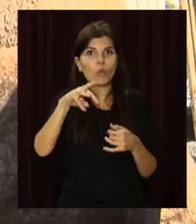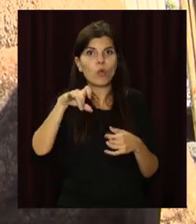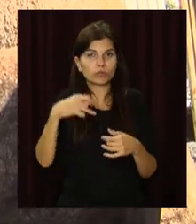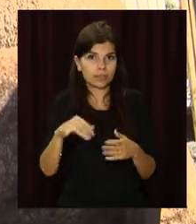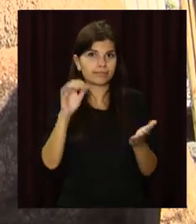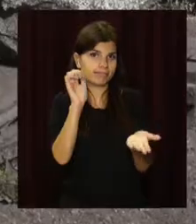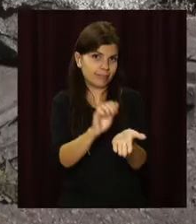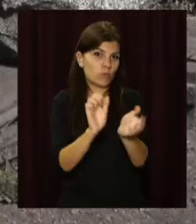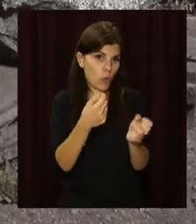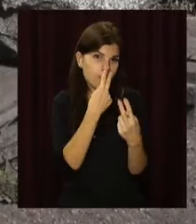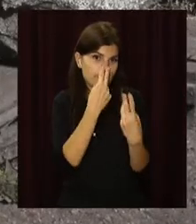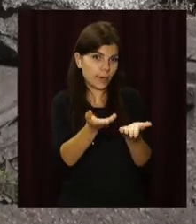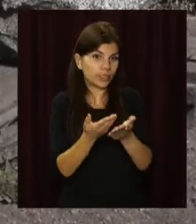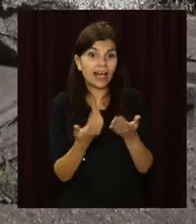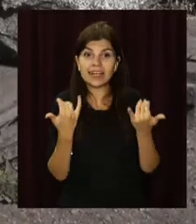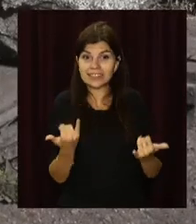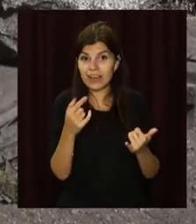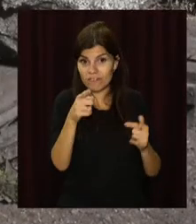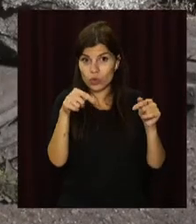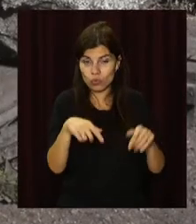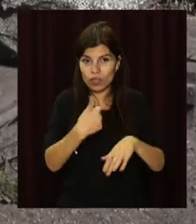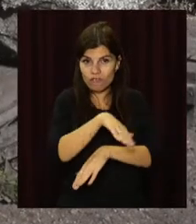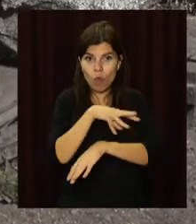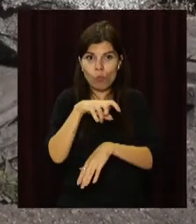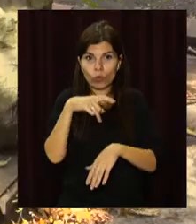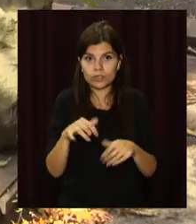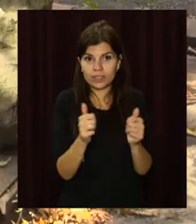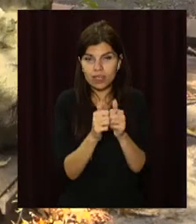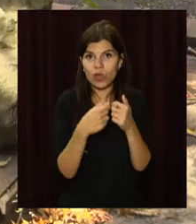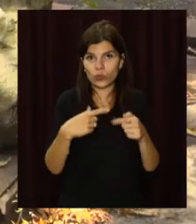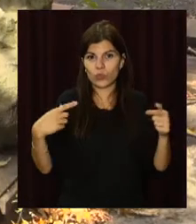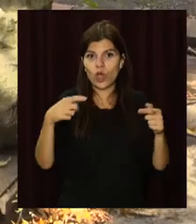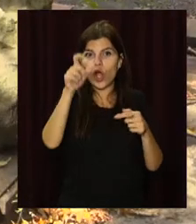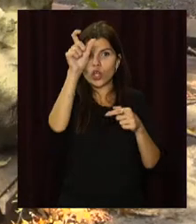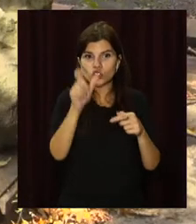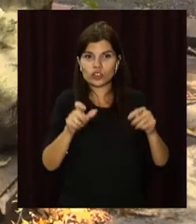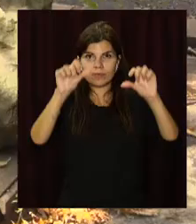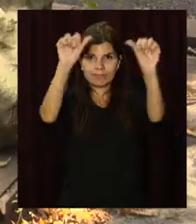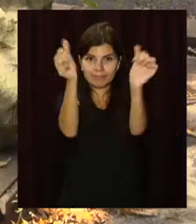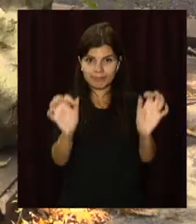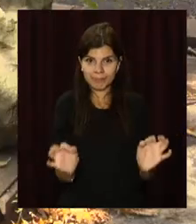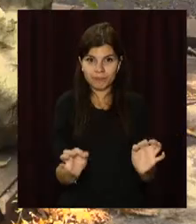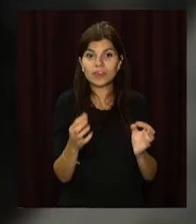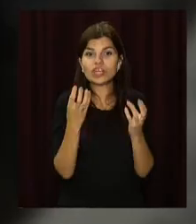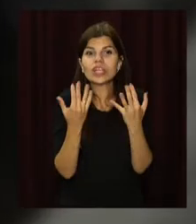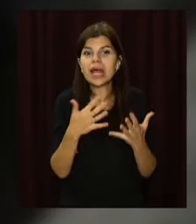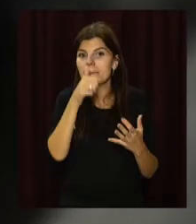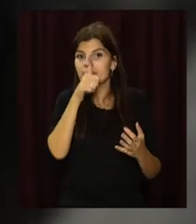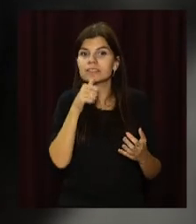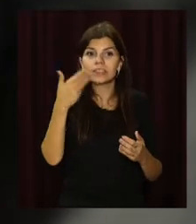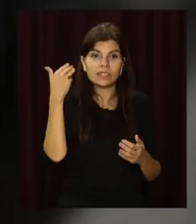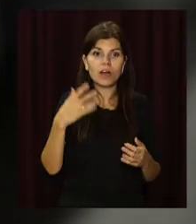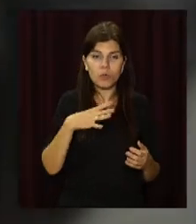тут її бачити. Зараз вона тут, на подвір'ї музею, поруч з іншими людиноподібними скульптурами. А ще кілька місяців тому,